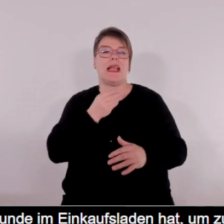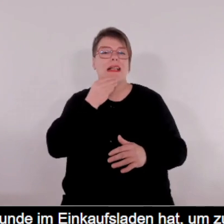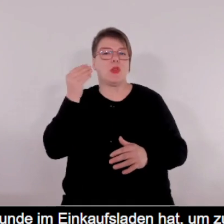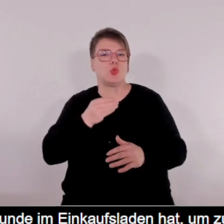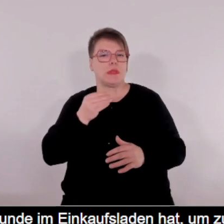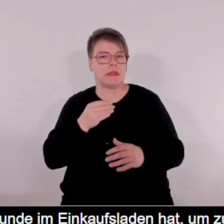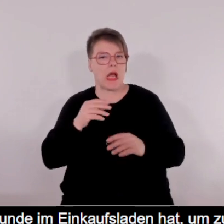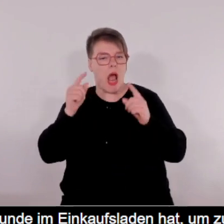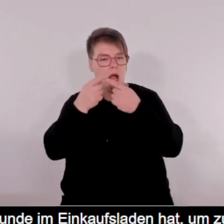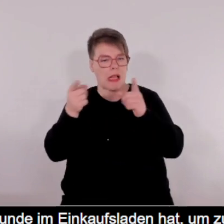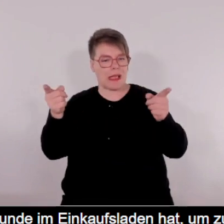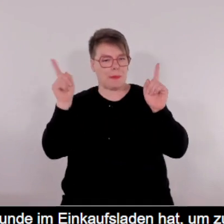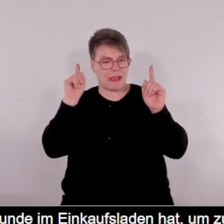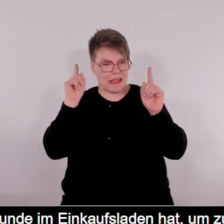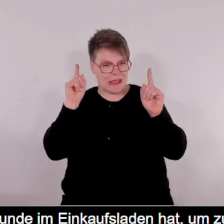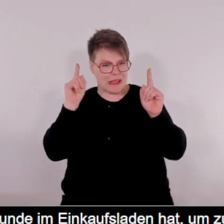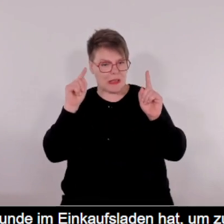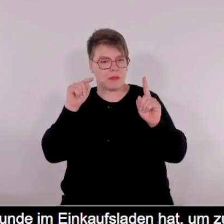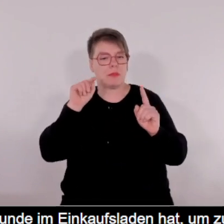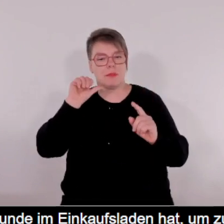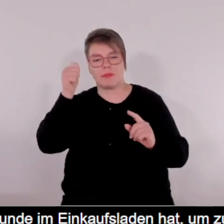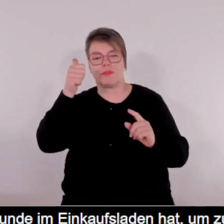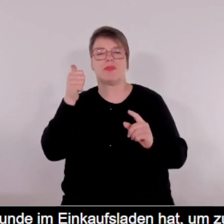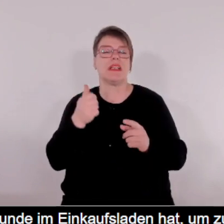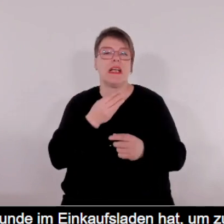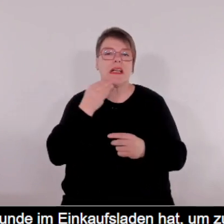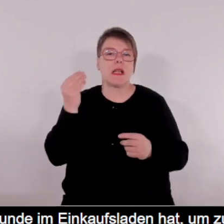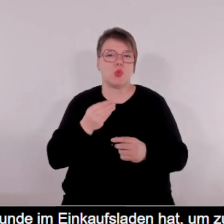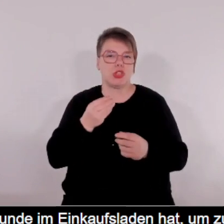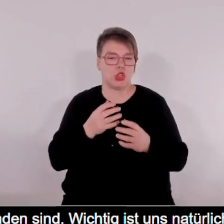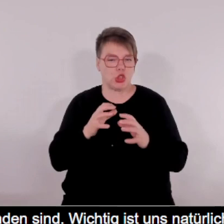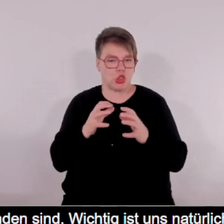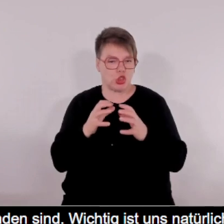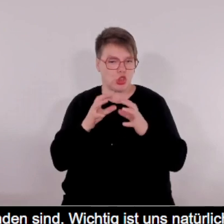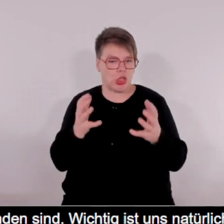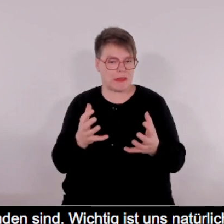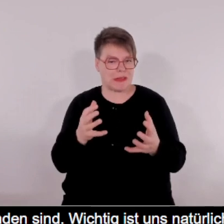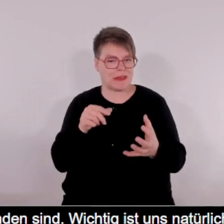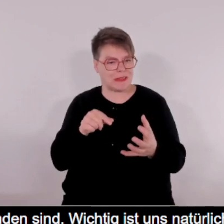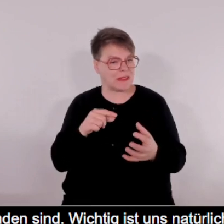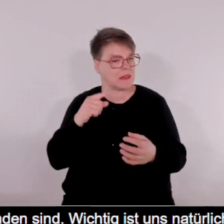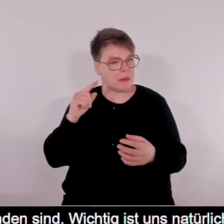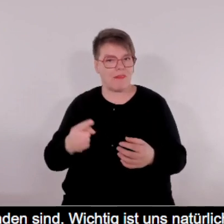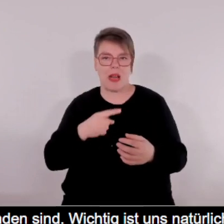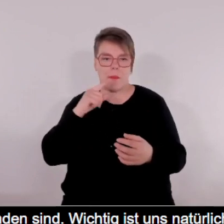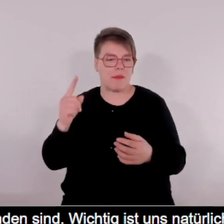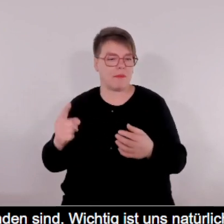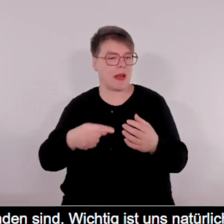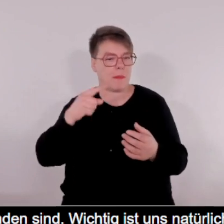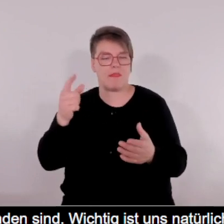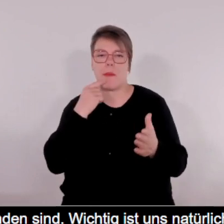Qualität. Ein zentraler Anspruch Bayerns ist es natürlich, dass wir die Kleinsten in unserer Gesellschaft schon mit